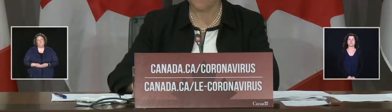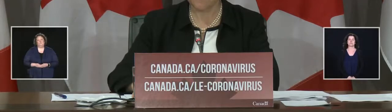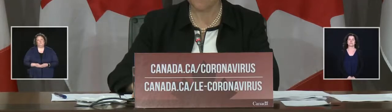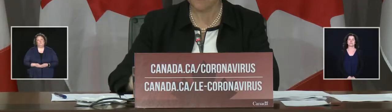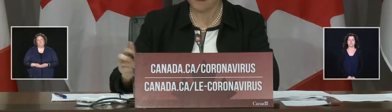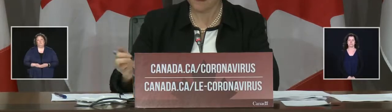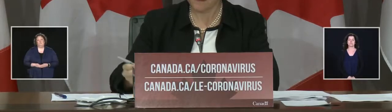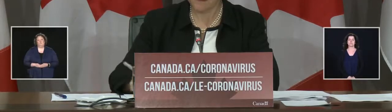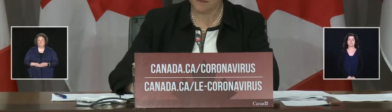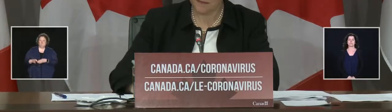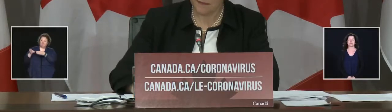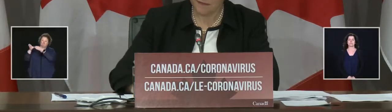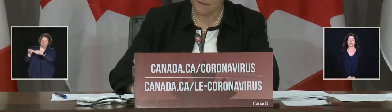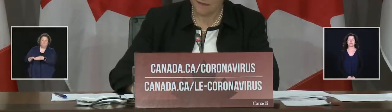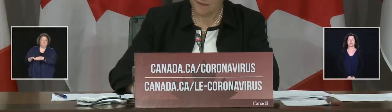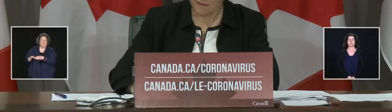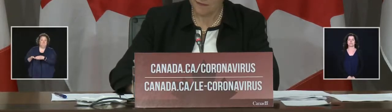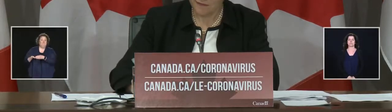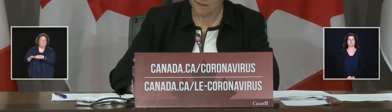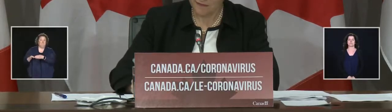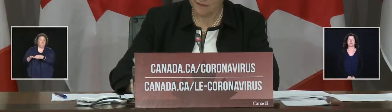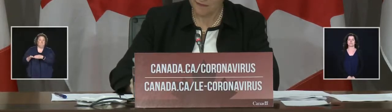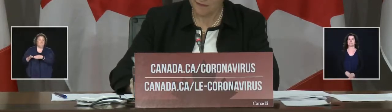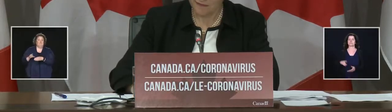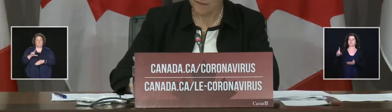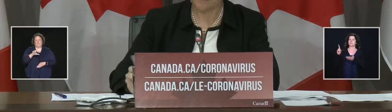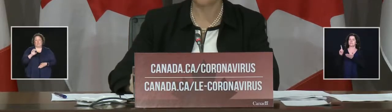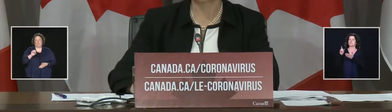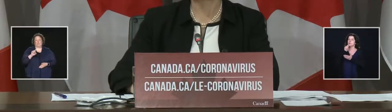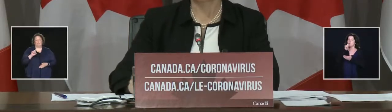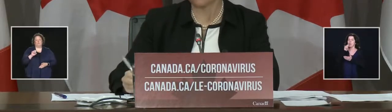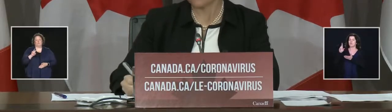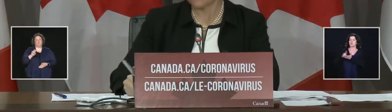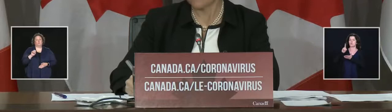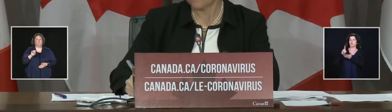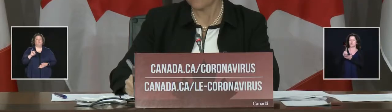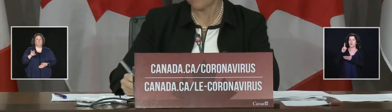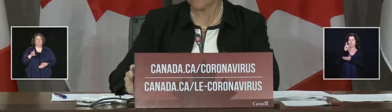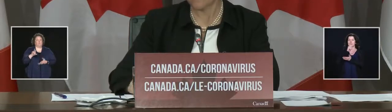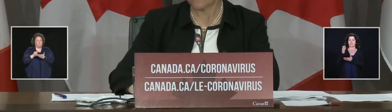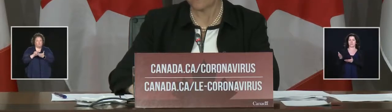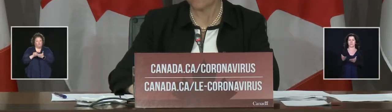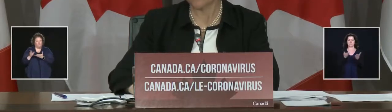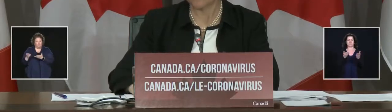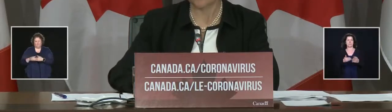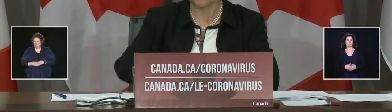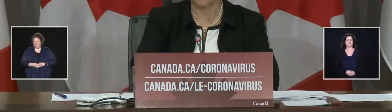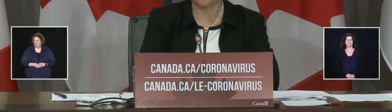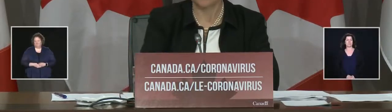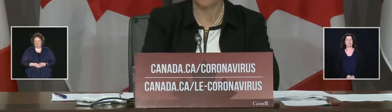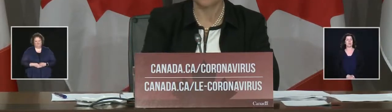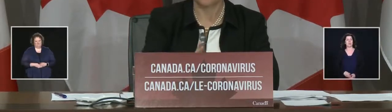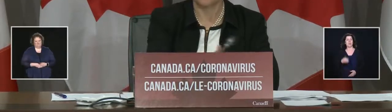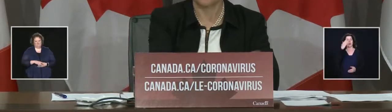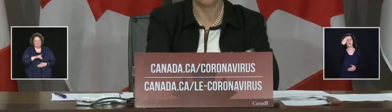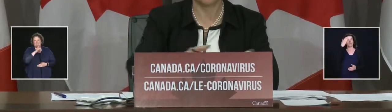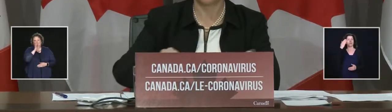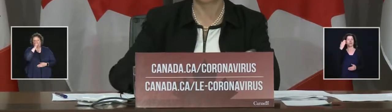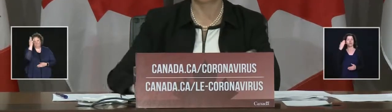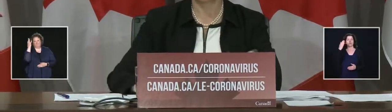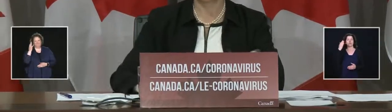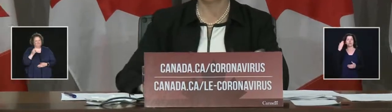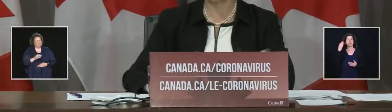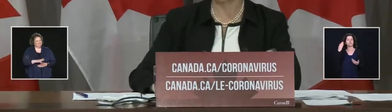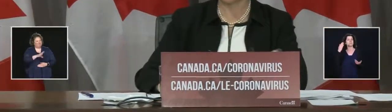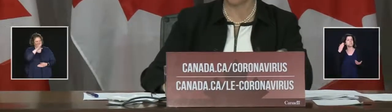from Hélène Bizetti avec Le Devoir. Please go ahead, à vous la parole. Oui, bonjour, Monsieur Duclos. Je vais vous prendre, je vais prendre la balle au bon par rapport